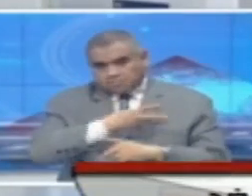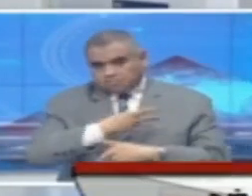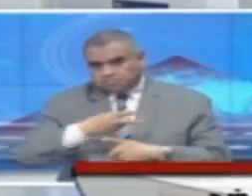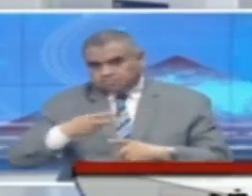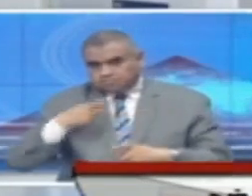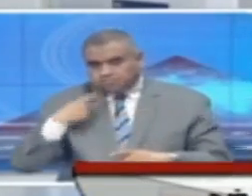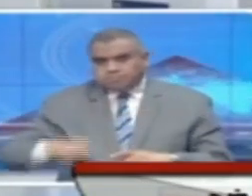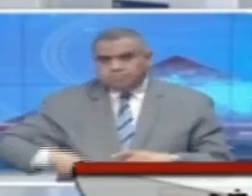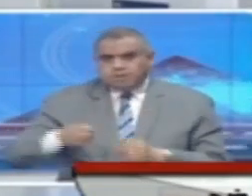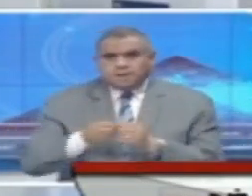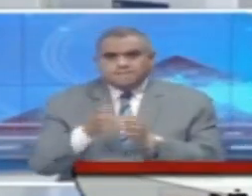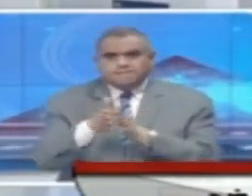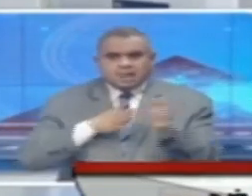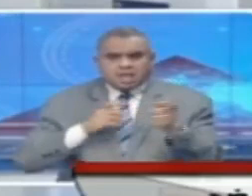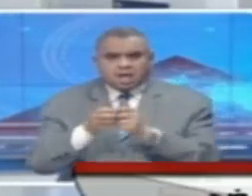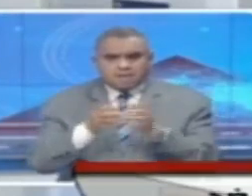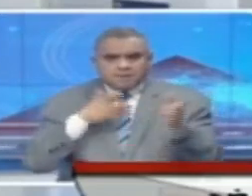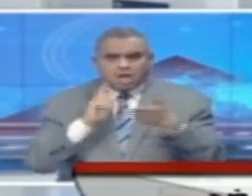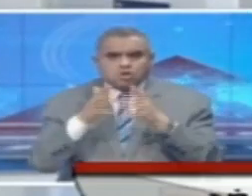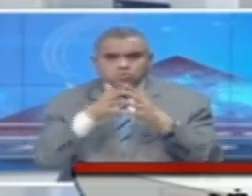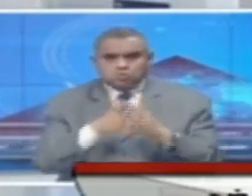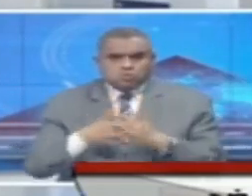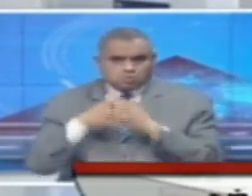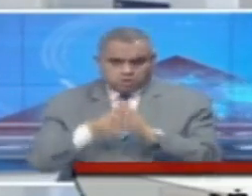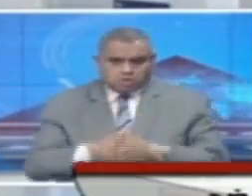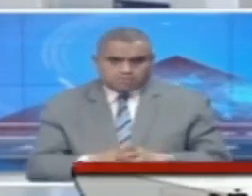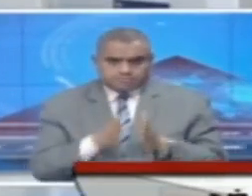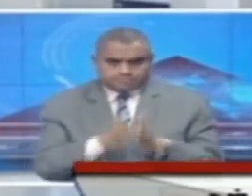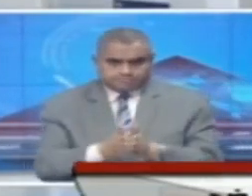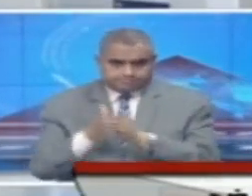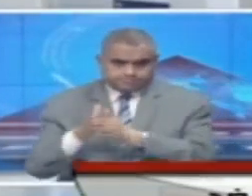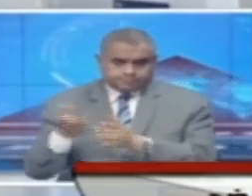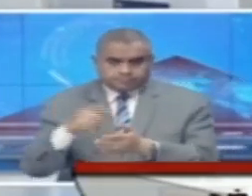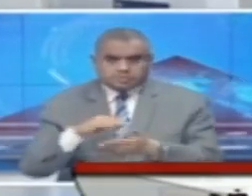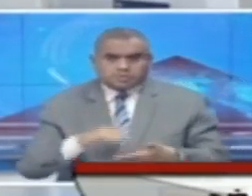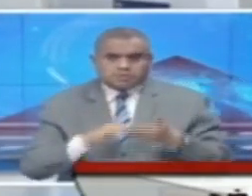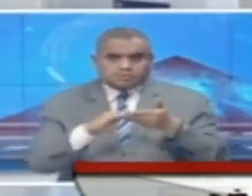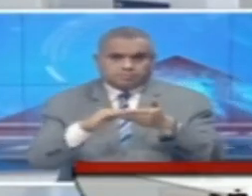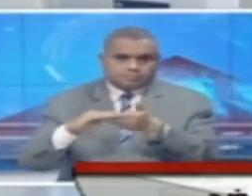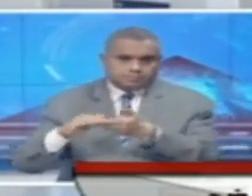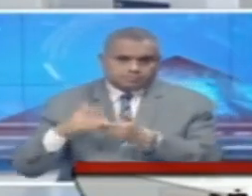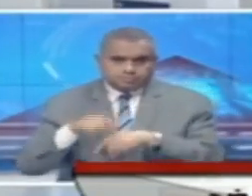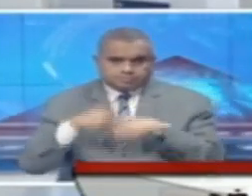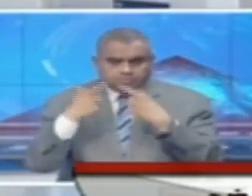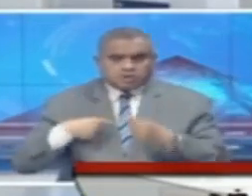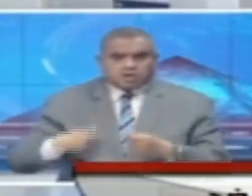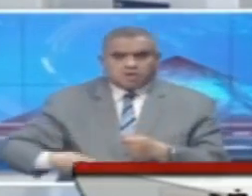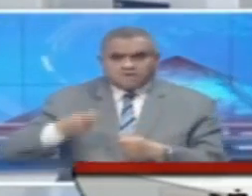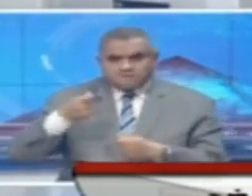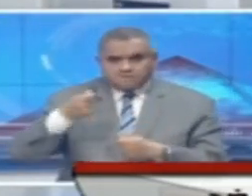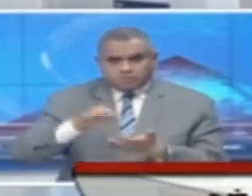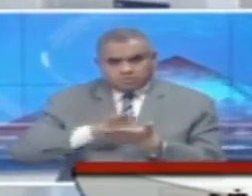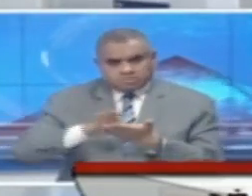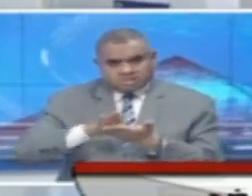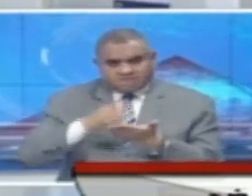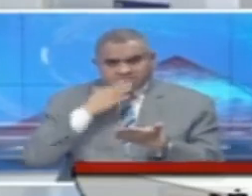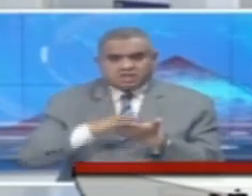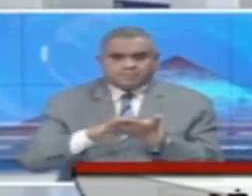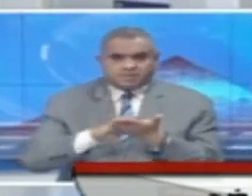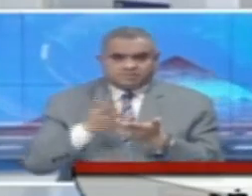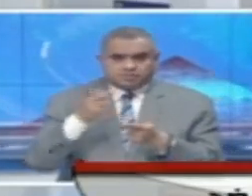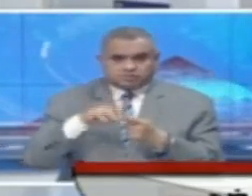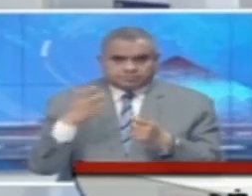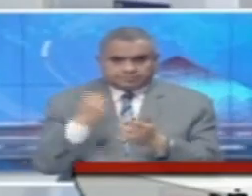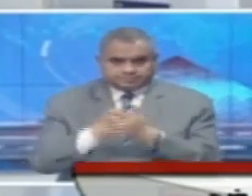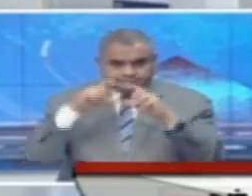تكلفت مليارات الدولارات. وهذه الخدمة كانت تقدم بالمجان للمواطن المصري. كذلك